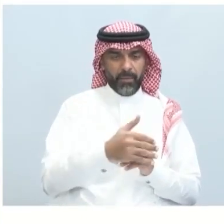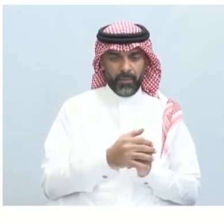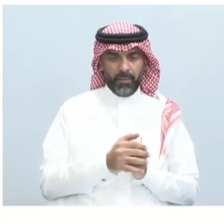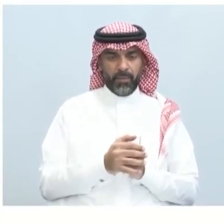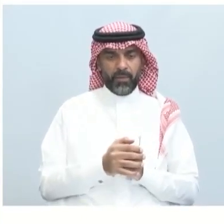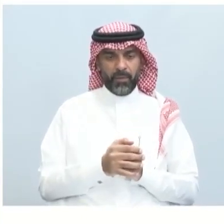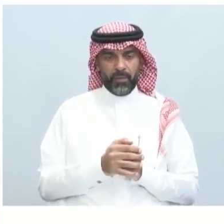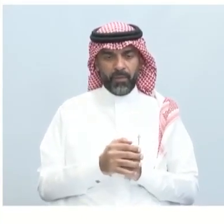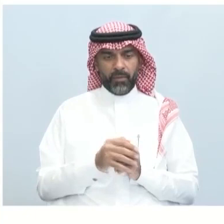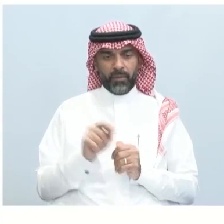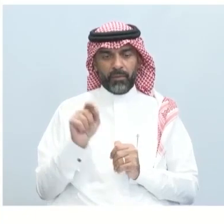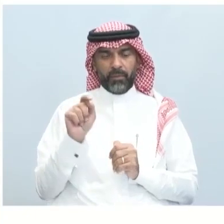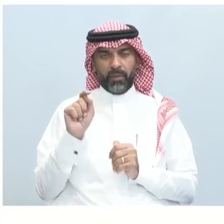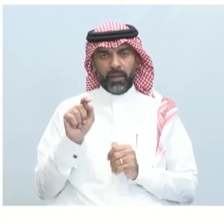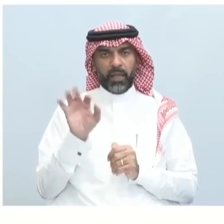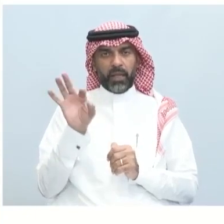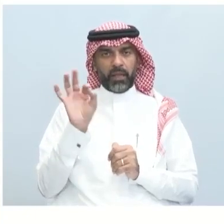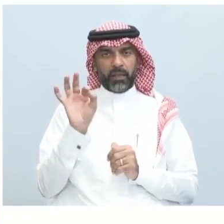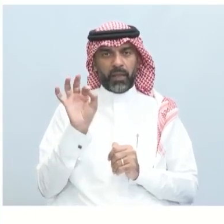بعد ذلك اختيار رسائل إخبارية.